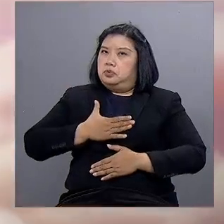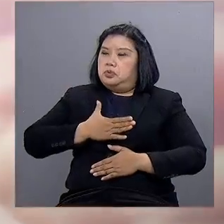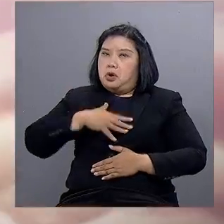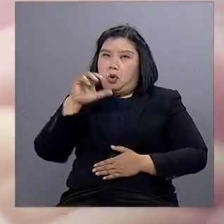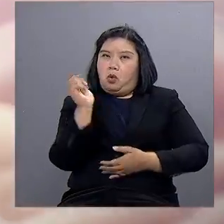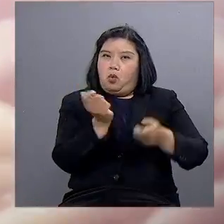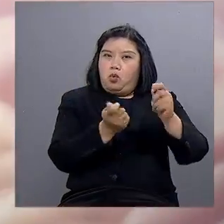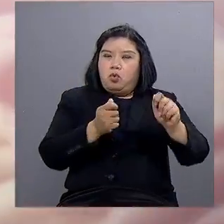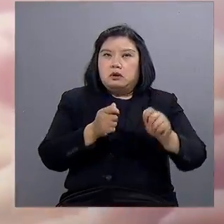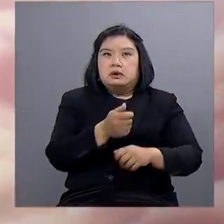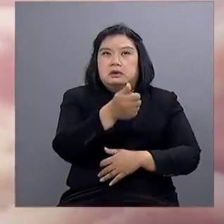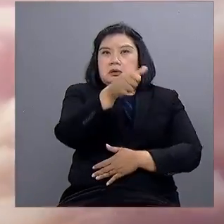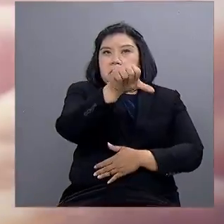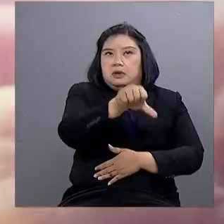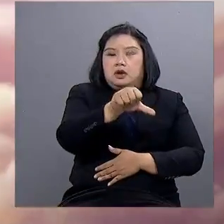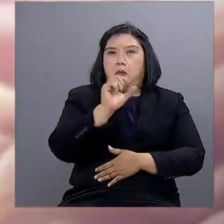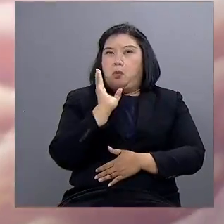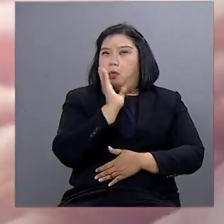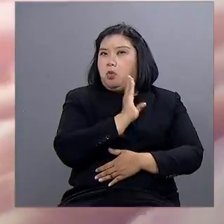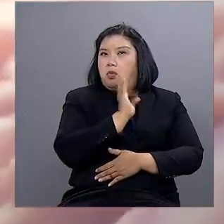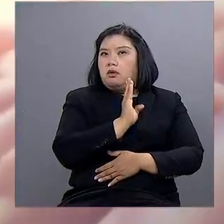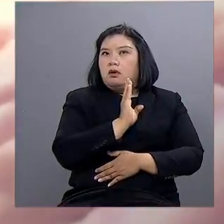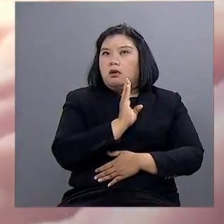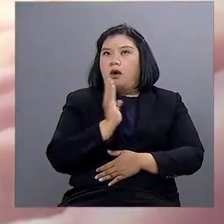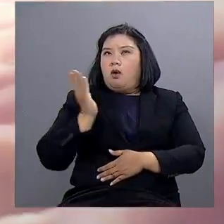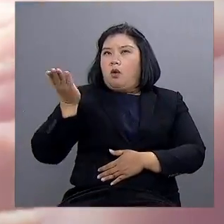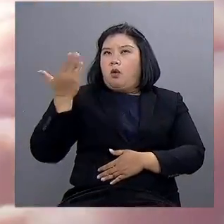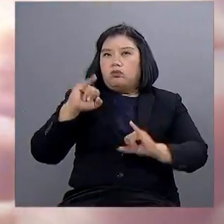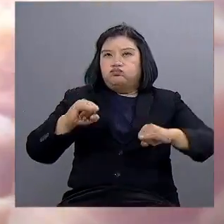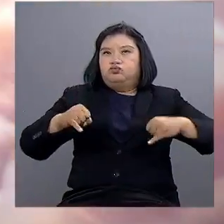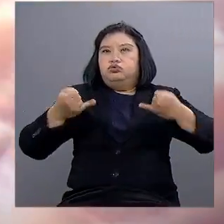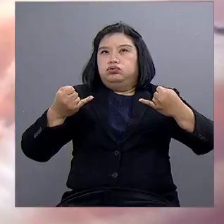และความชั่วช้าอหังการในอดีตกาล